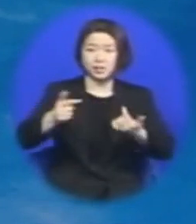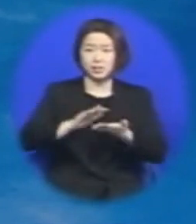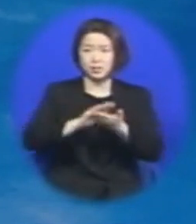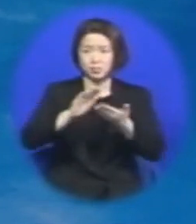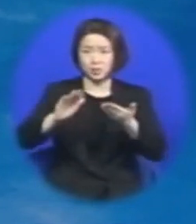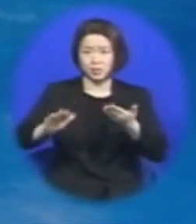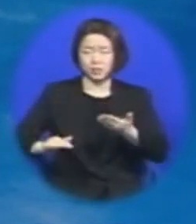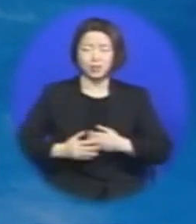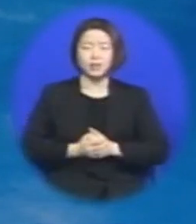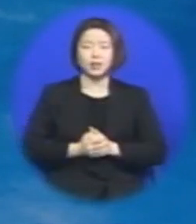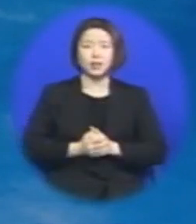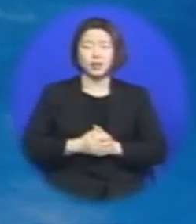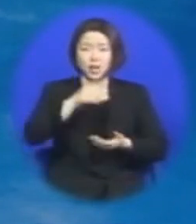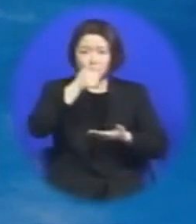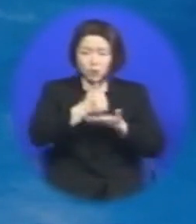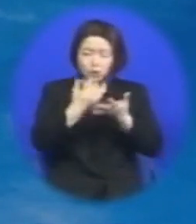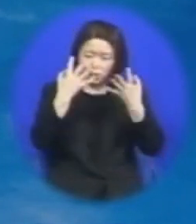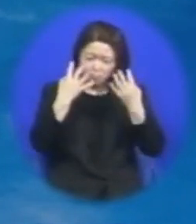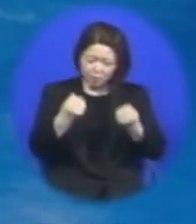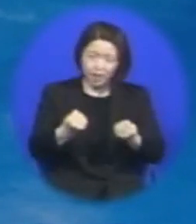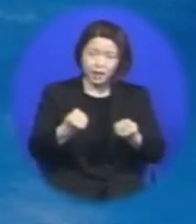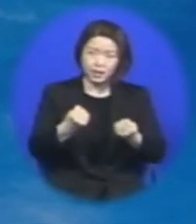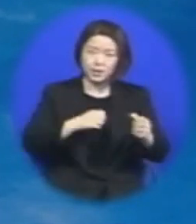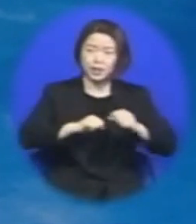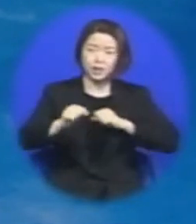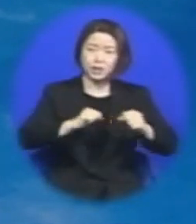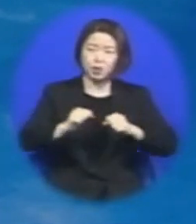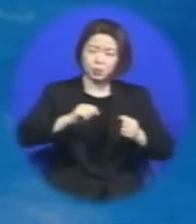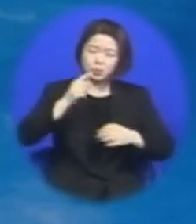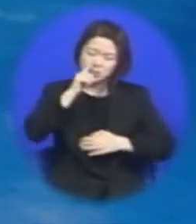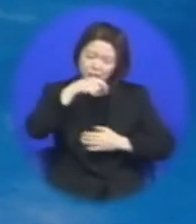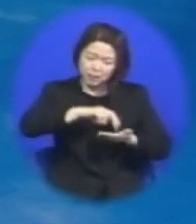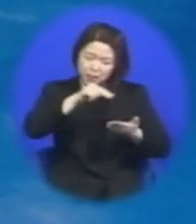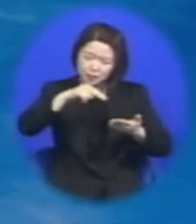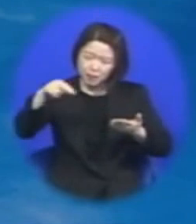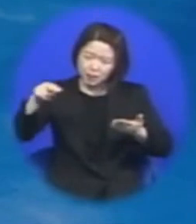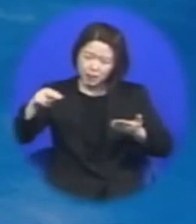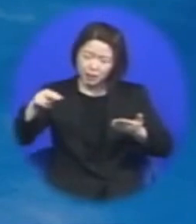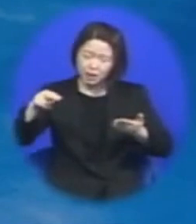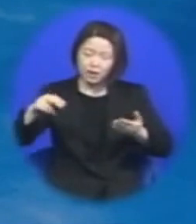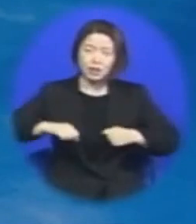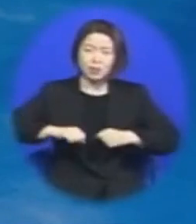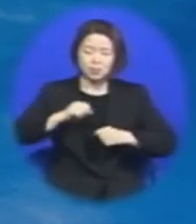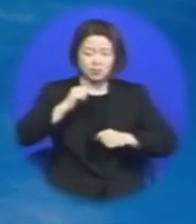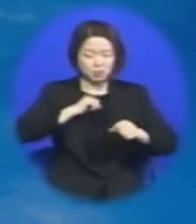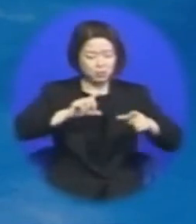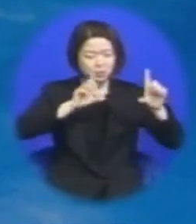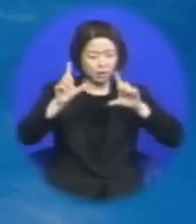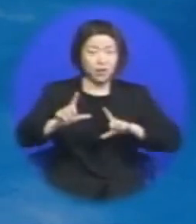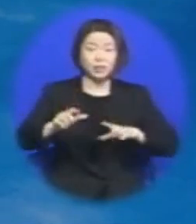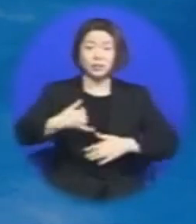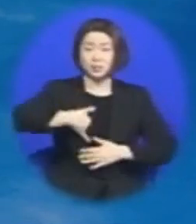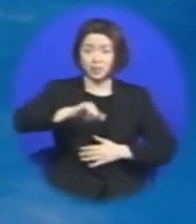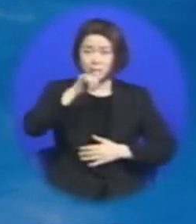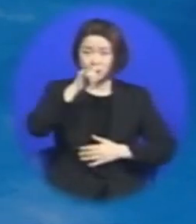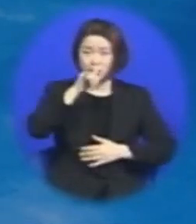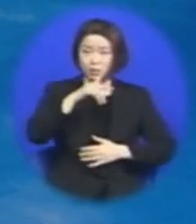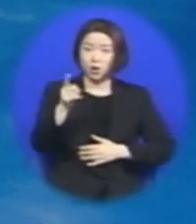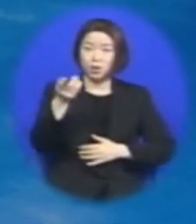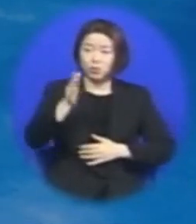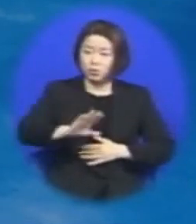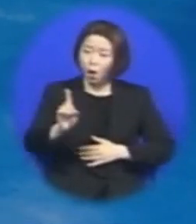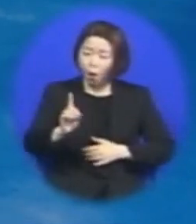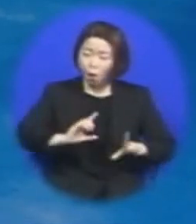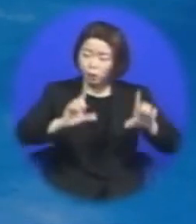않으십니다 죄 많이 짓고 방탕한 삶을 사는 그런 자녀가 있다고 합시다 근데 어느 날 집에